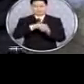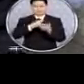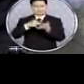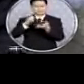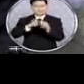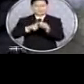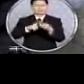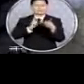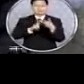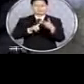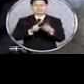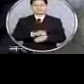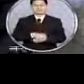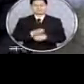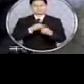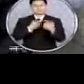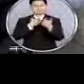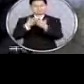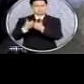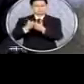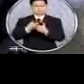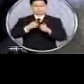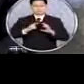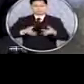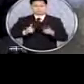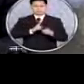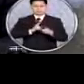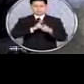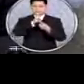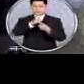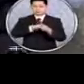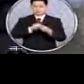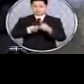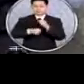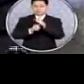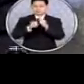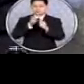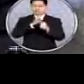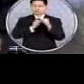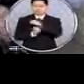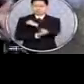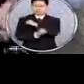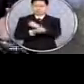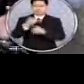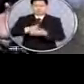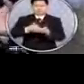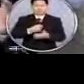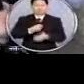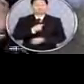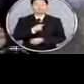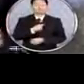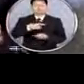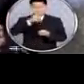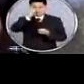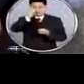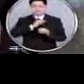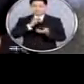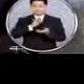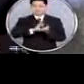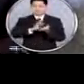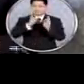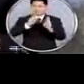就是要符合我们对国际减碳的承诺。所以电价的问题主要是要看到时候我们电力供应